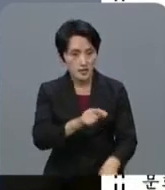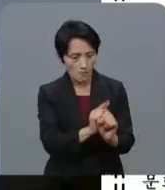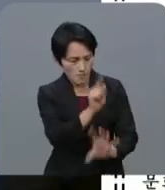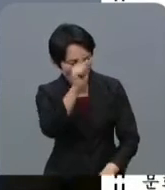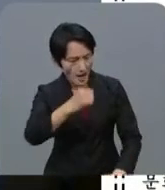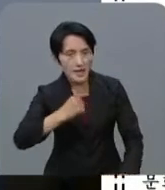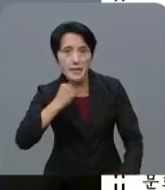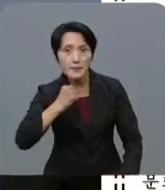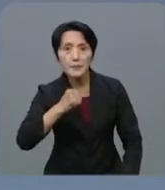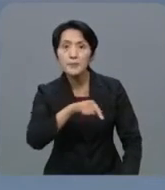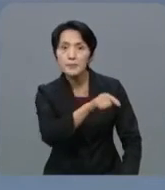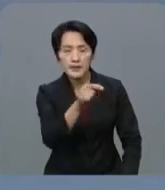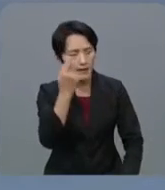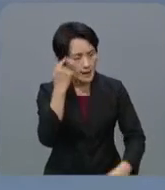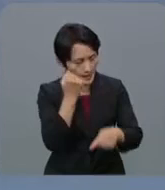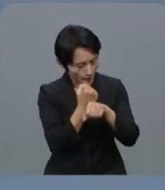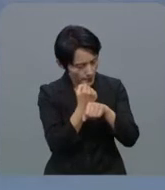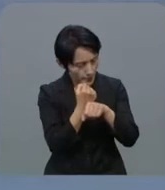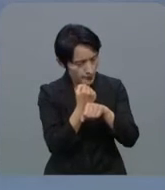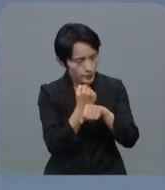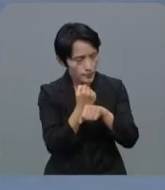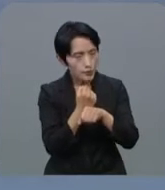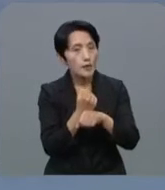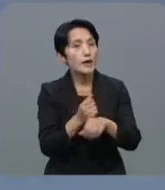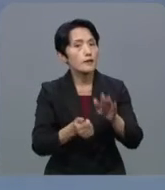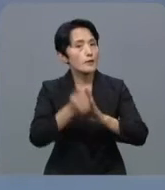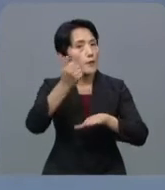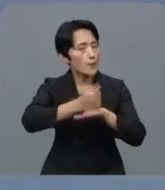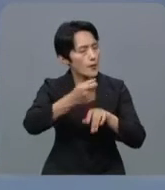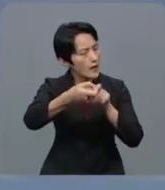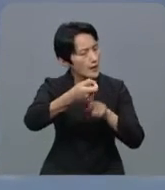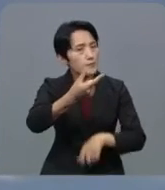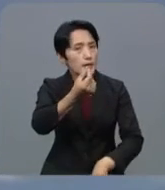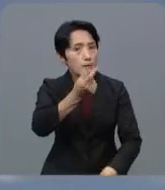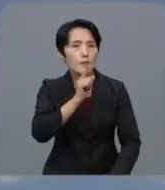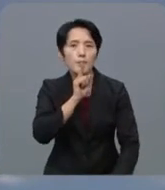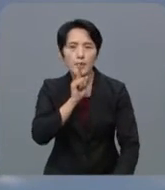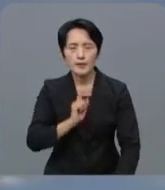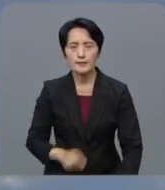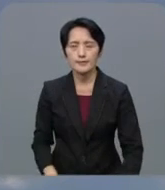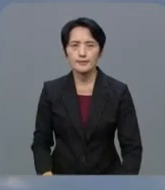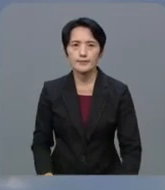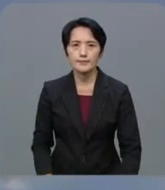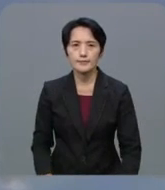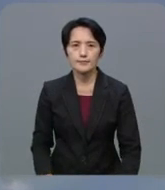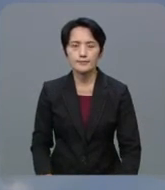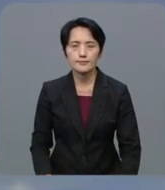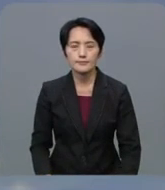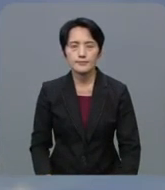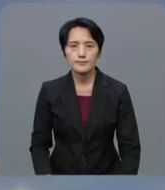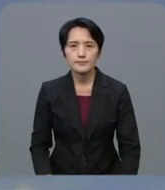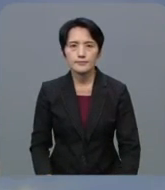会工作总结报告中曾表示，已决定于近期开发高超音速武器。